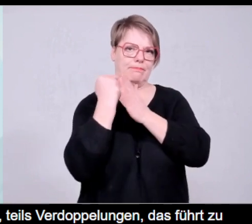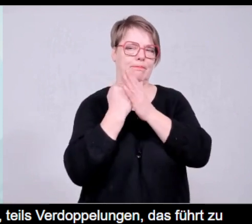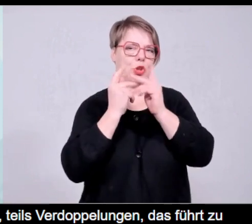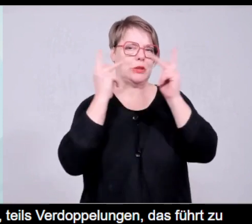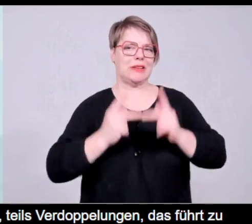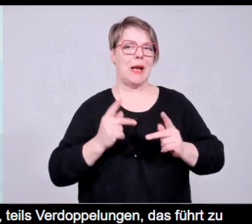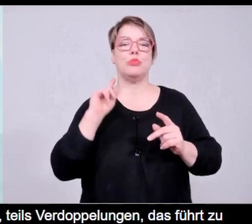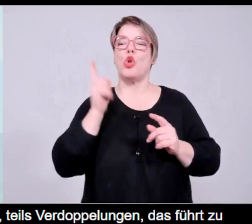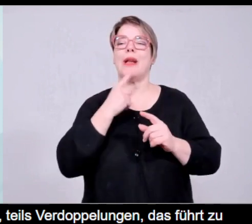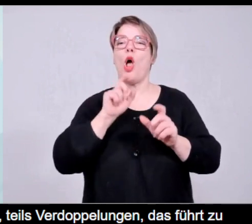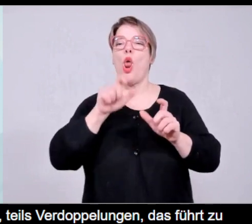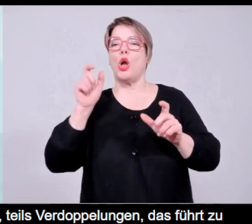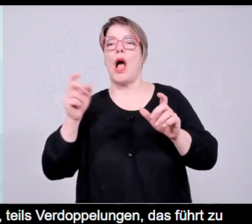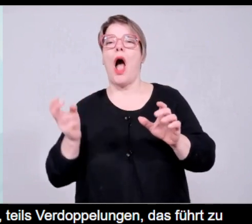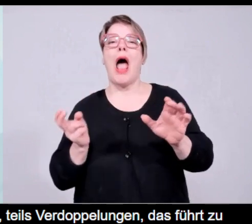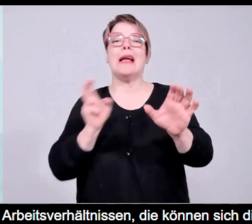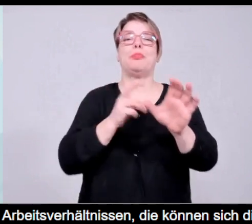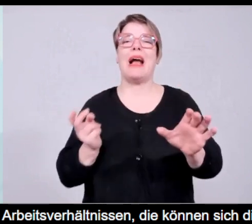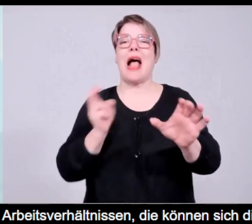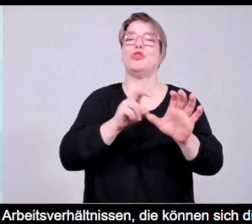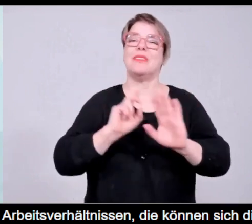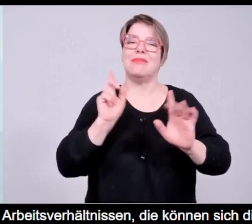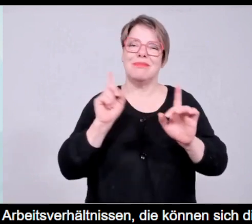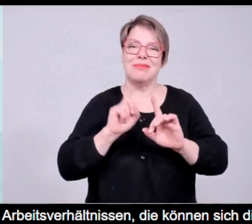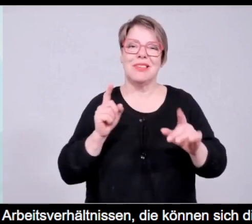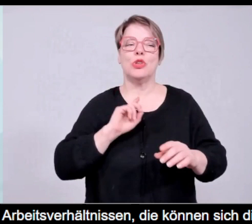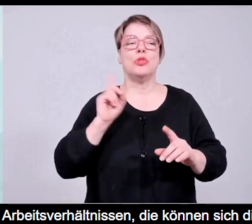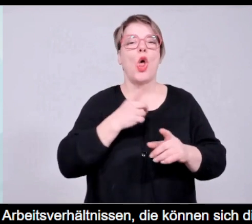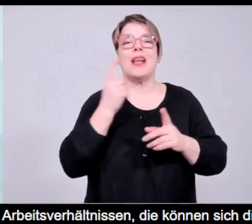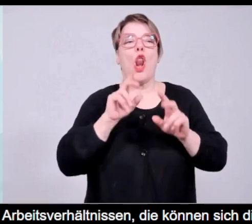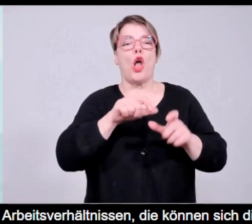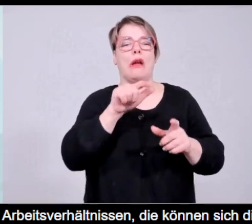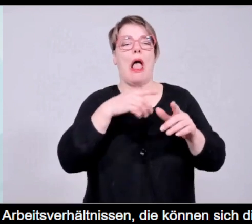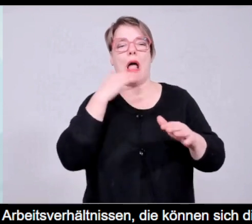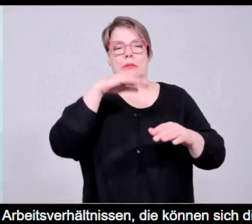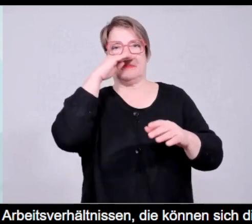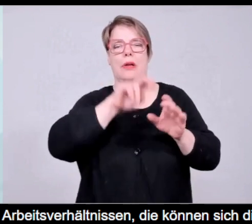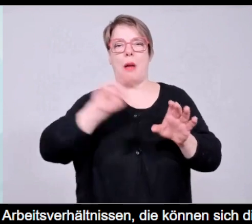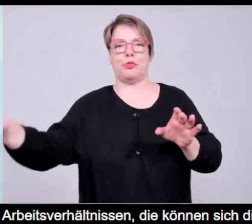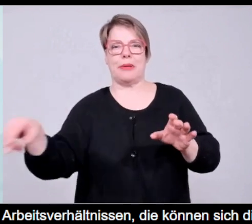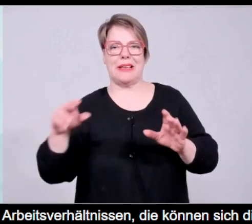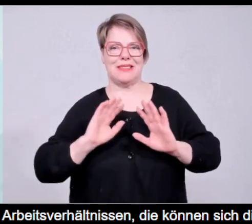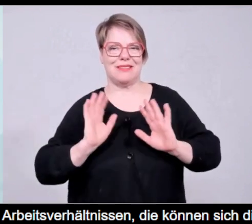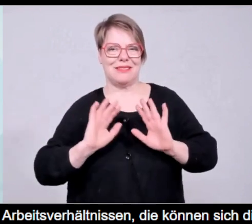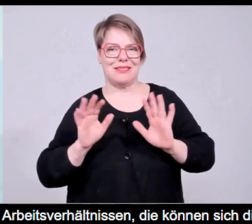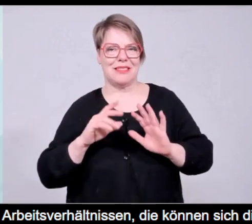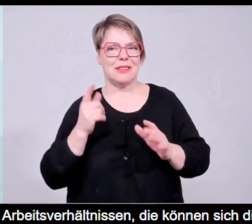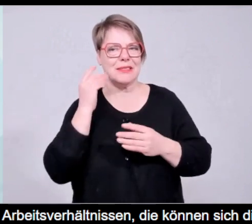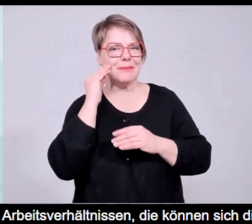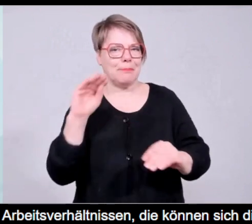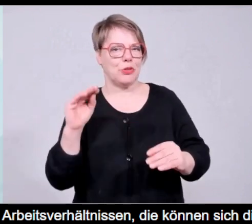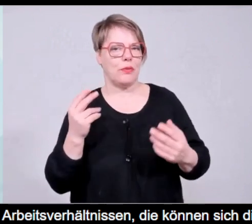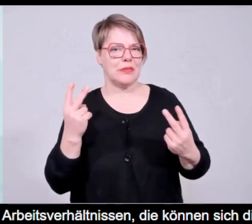frei haben, aus dem Off immer wieder zurückgeholt werden müssen. Das ist tatsächlich eines der großen Probleme. Die, die in der Pflege tätigen,